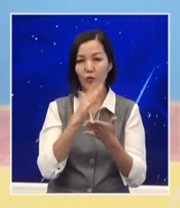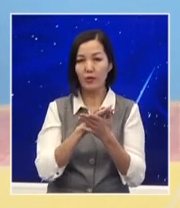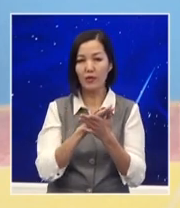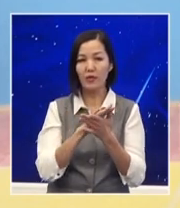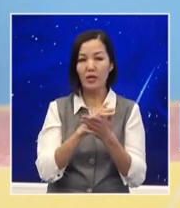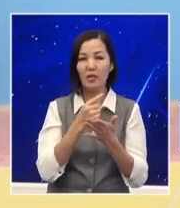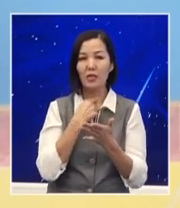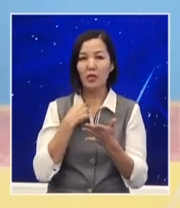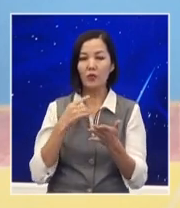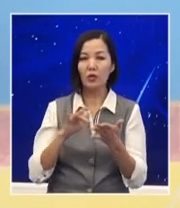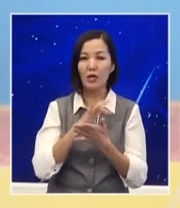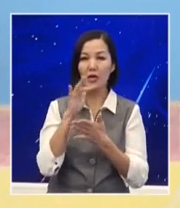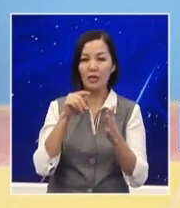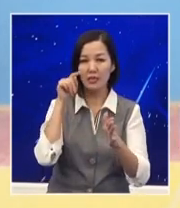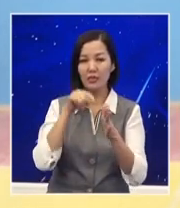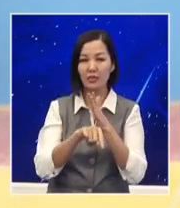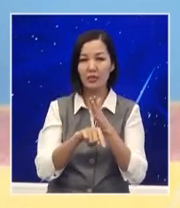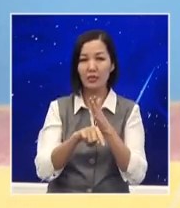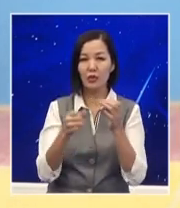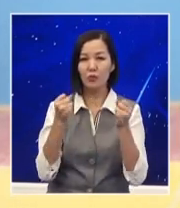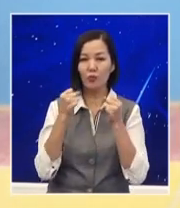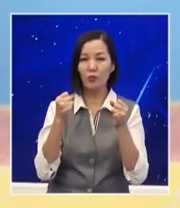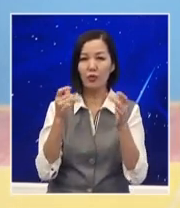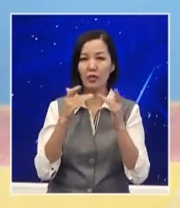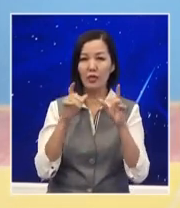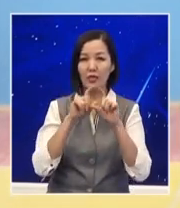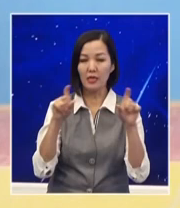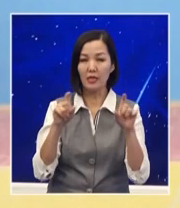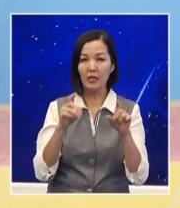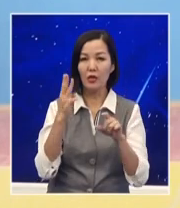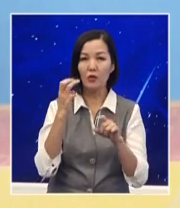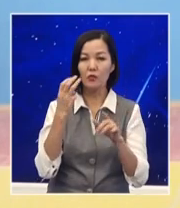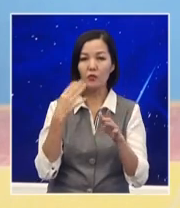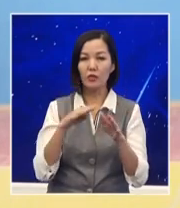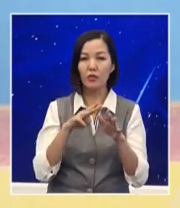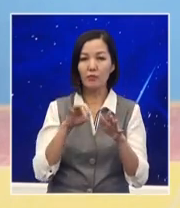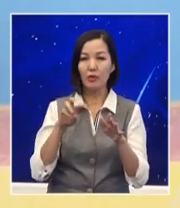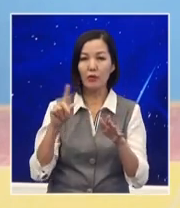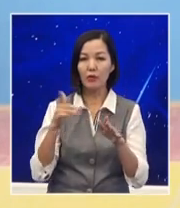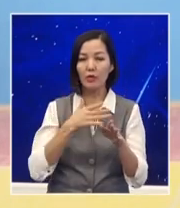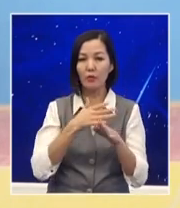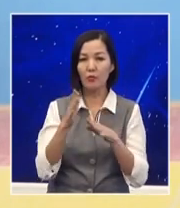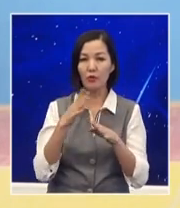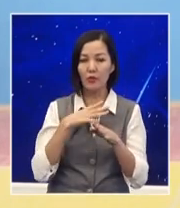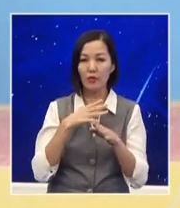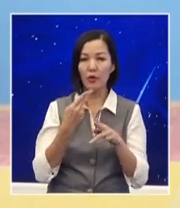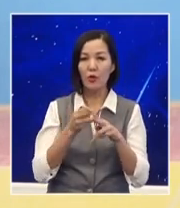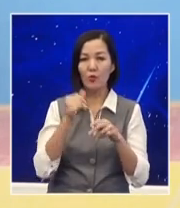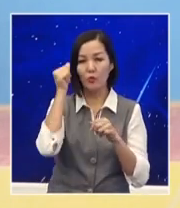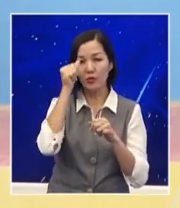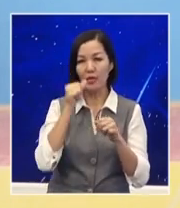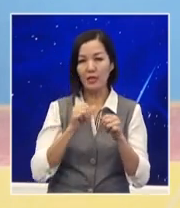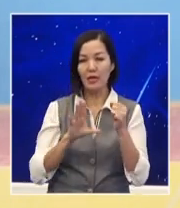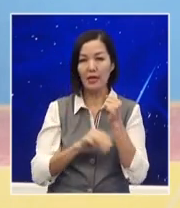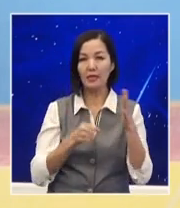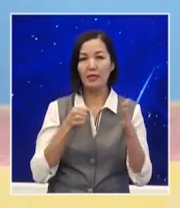жаңа Талдықорған қаласында орналасқан спорт интернат. 340 миллион теңге бөлінген, осы айдың аяғына дейін